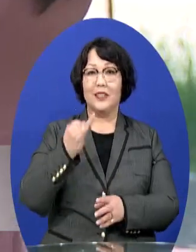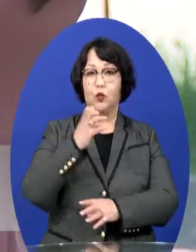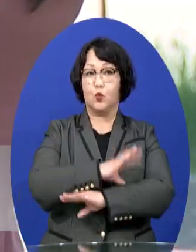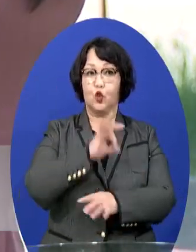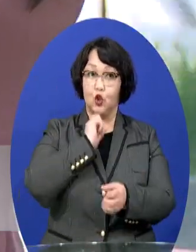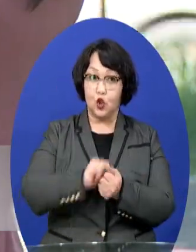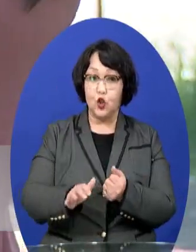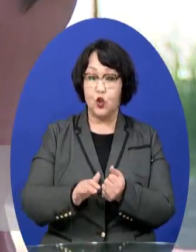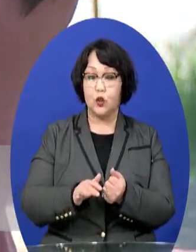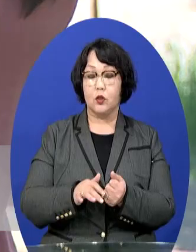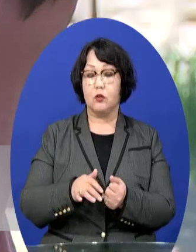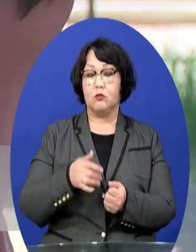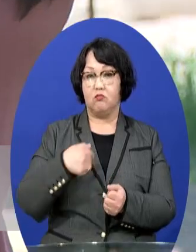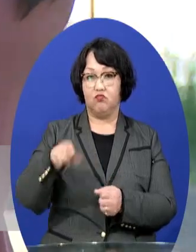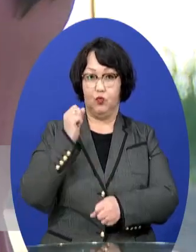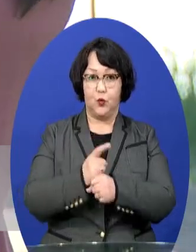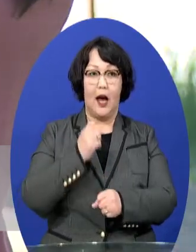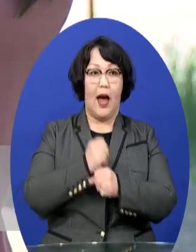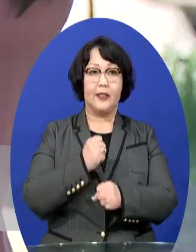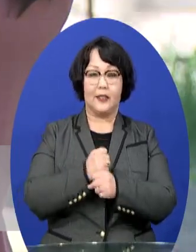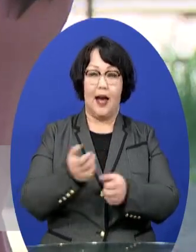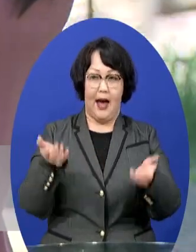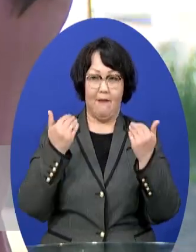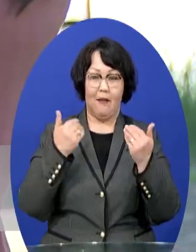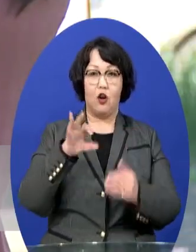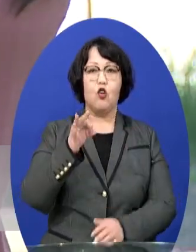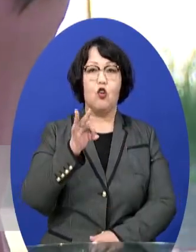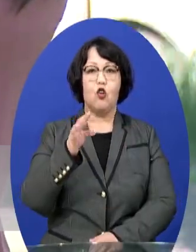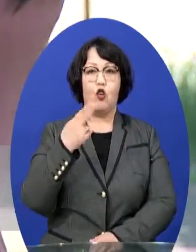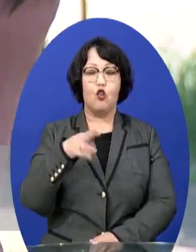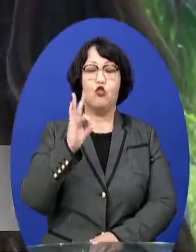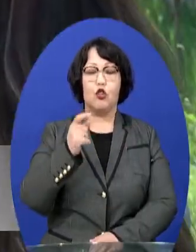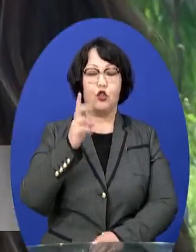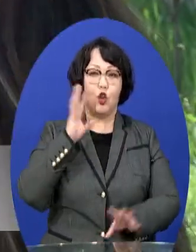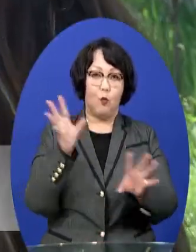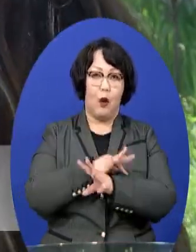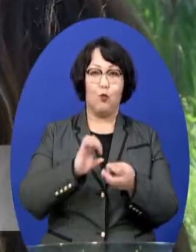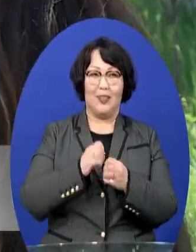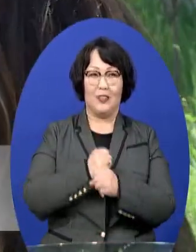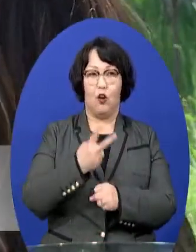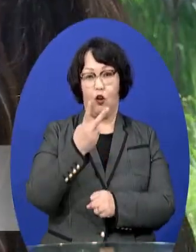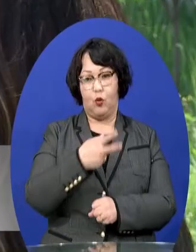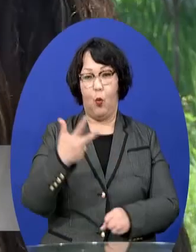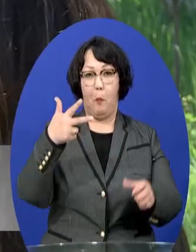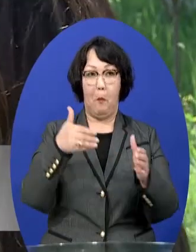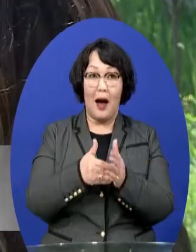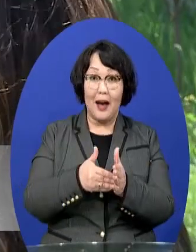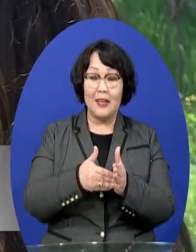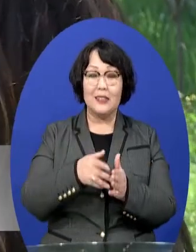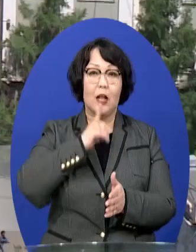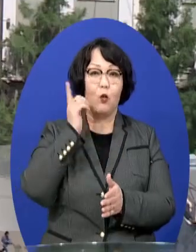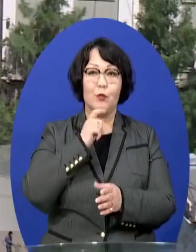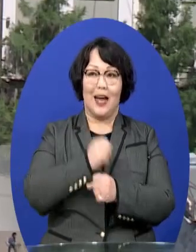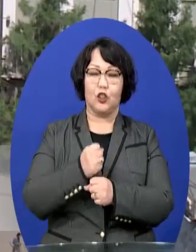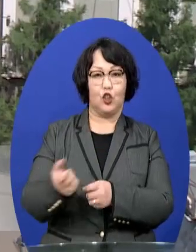төгсөн төгсөгчдөд зориулж ажлын байрны өдрлөг болдог байсан. Өдрлөгөөр ойролцоогоор 2-3 мянган залуучуудыг ажилд зуучлах боломж бүрддэг